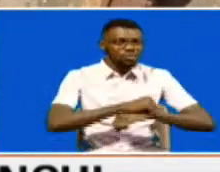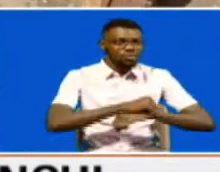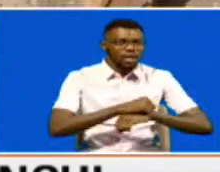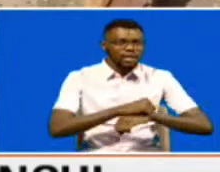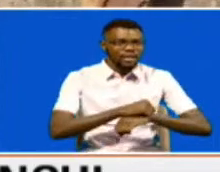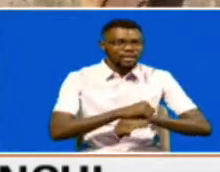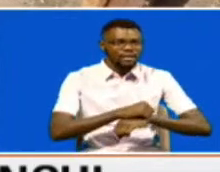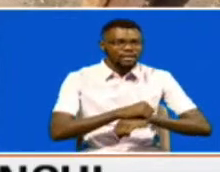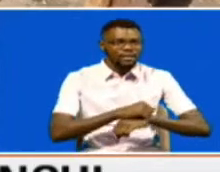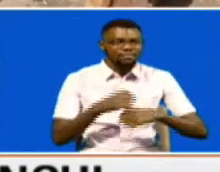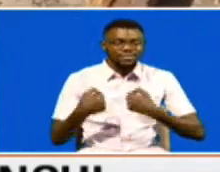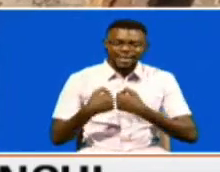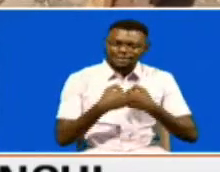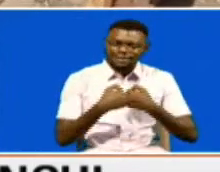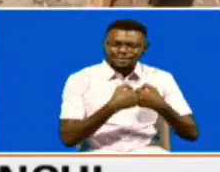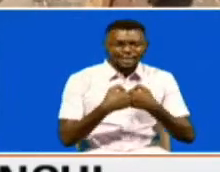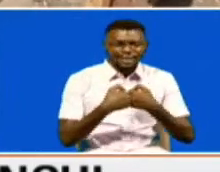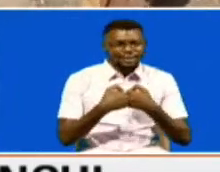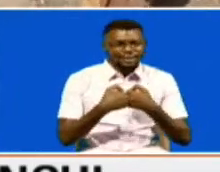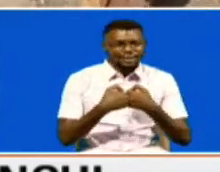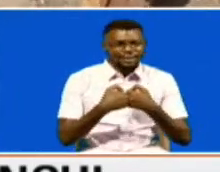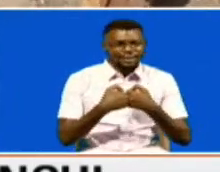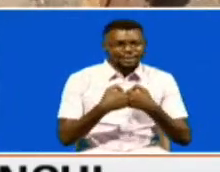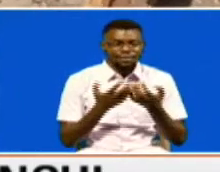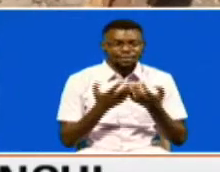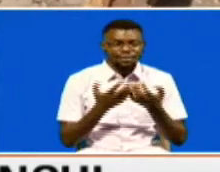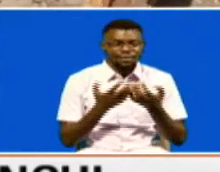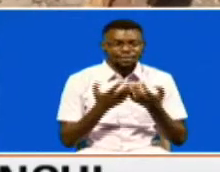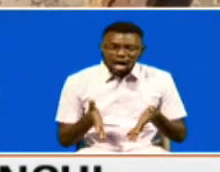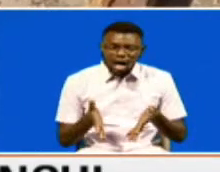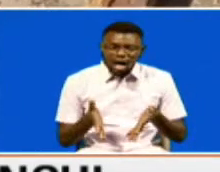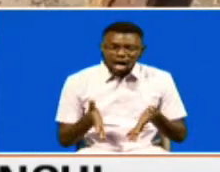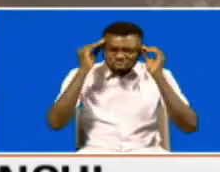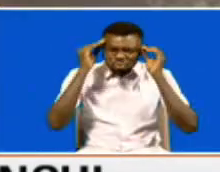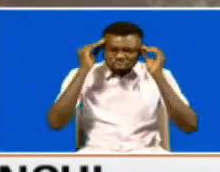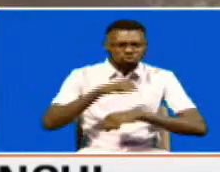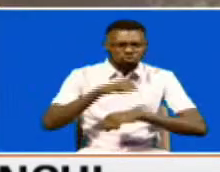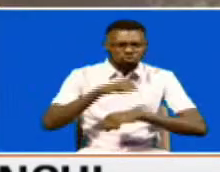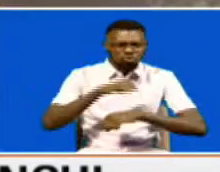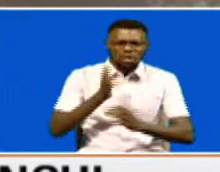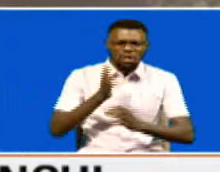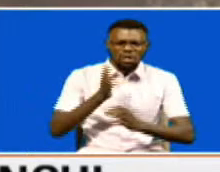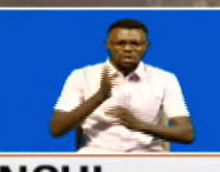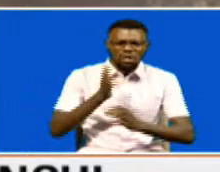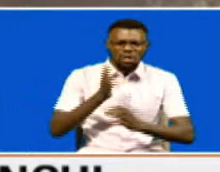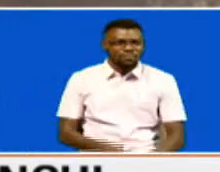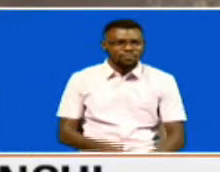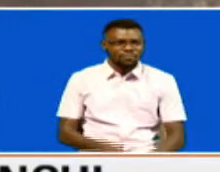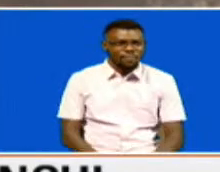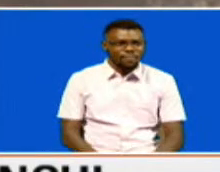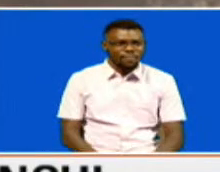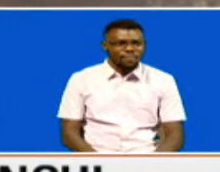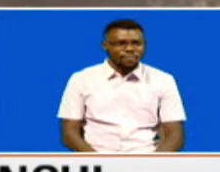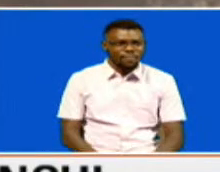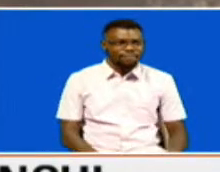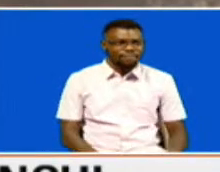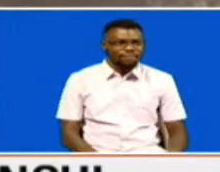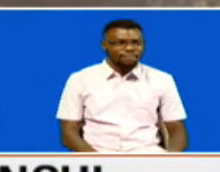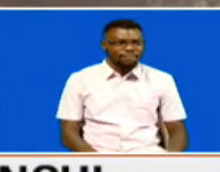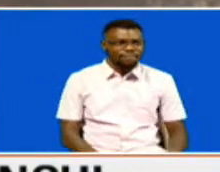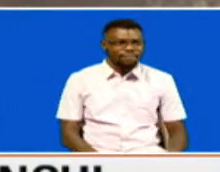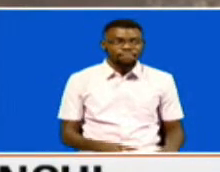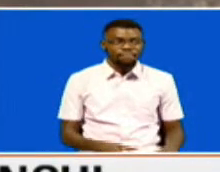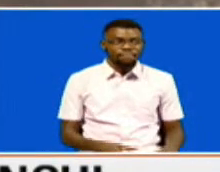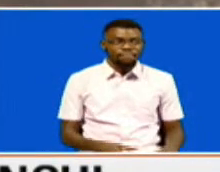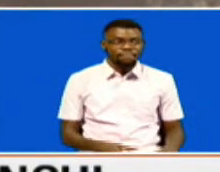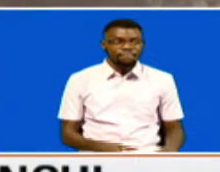kama mojawapo ya changamoto ambazo zinalazimu wanafunzi kukatiza masomo. Many families here are sleeping